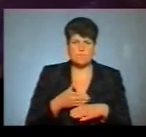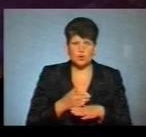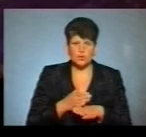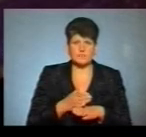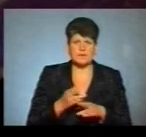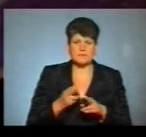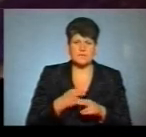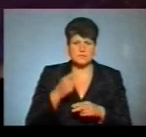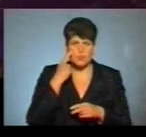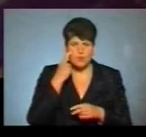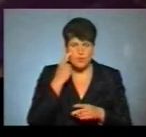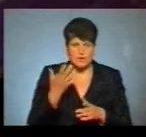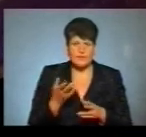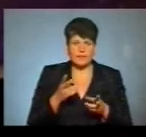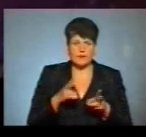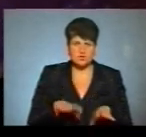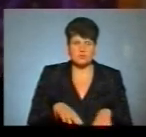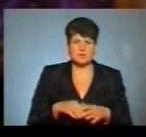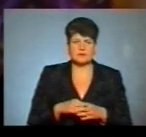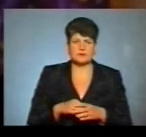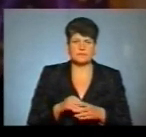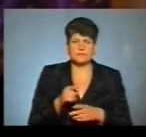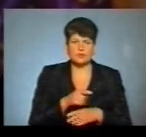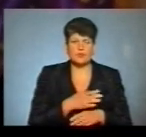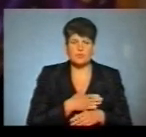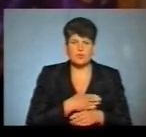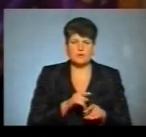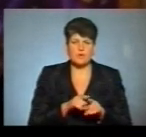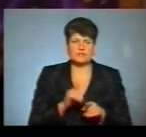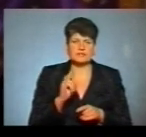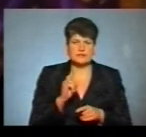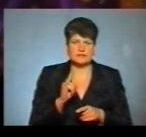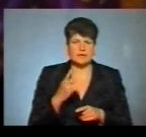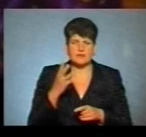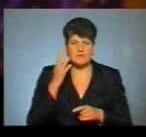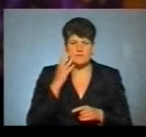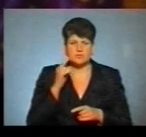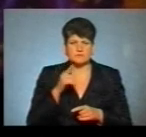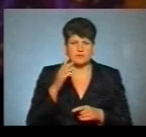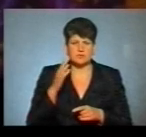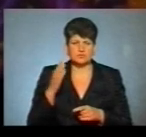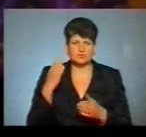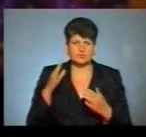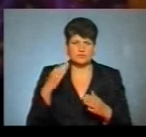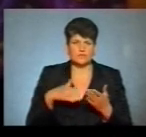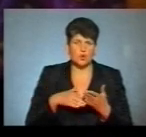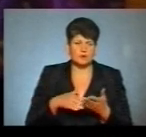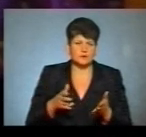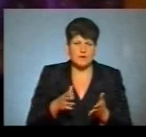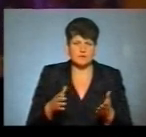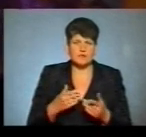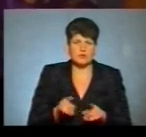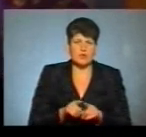маєте, без оку лишилася, бо то дитина моя, я її не рахую, що вона там якийсь молодець, що